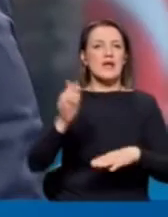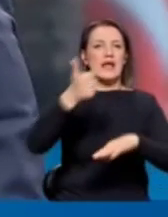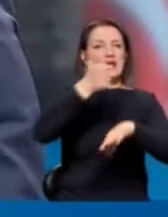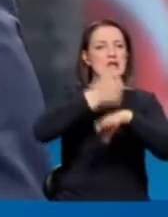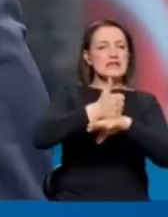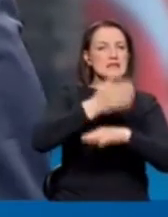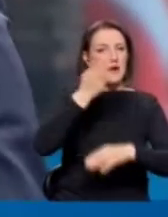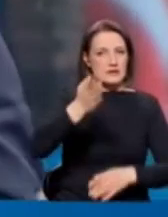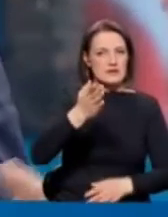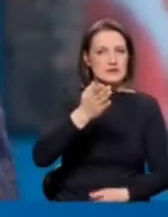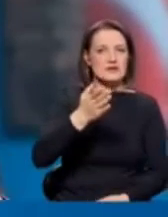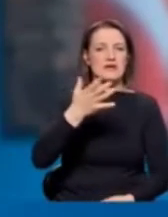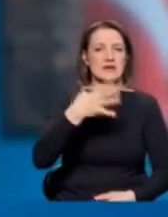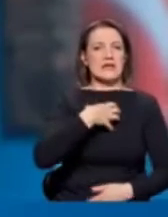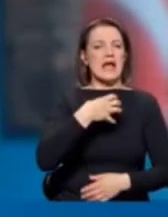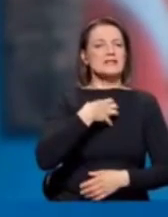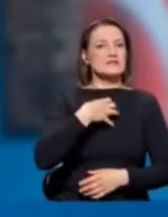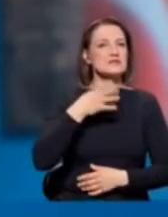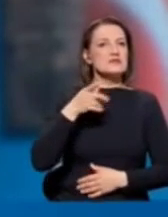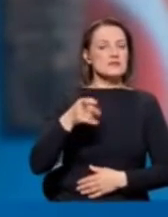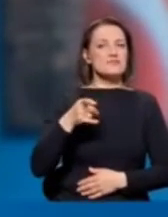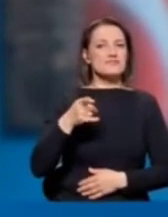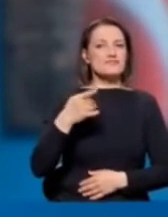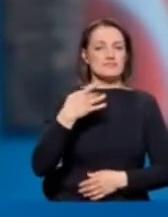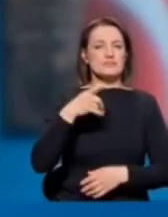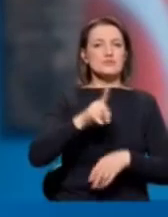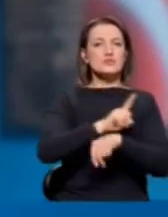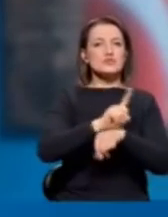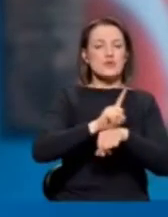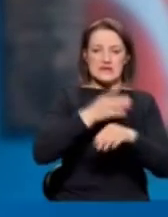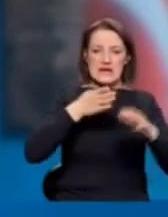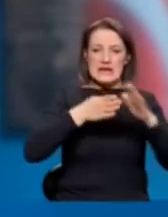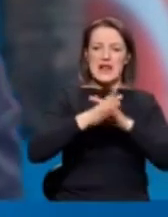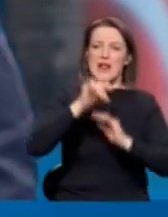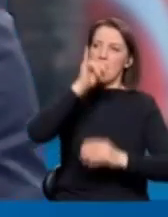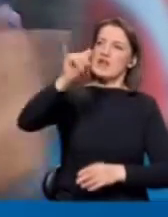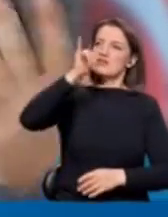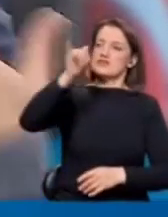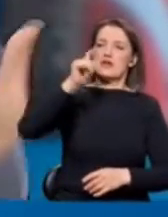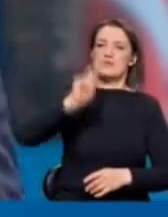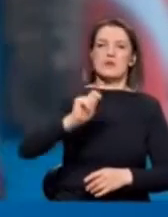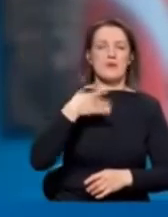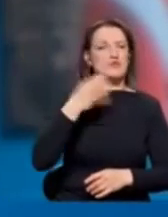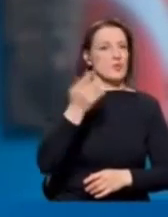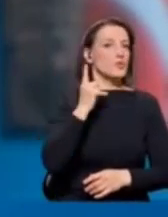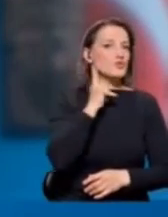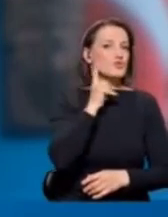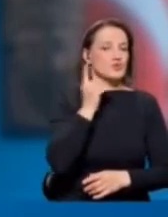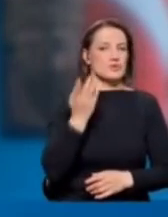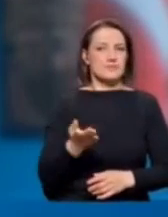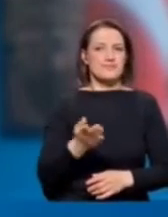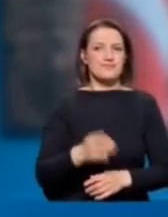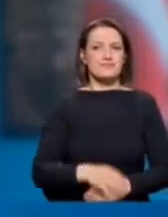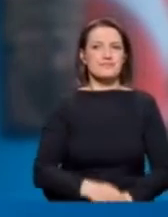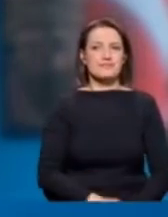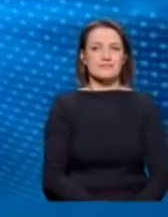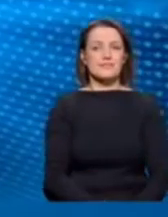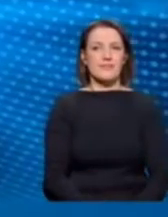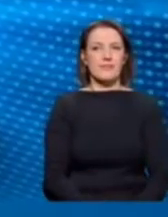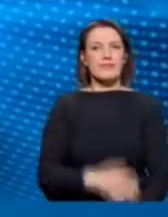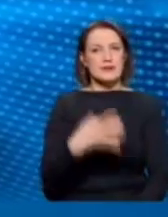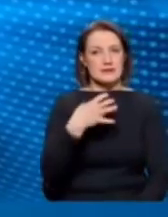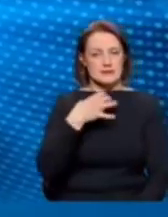iktidar ve işte kendisini bu sürece sokakları eleştiriyorlar Ben öyle şeyler duyuyorum kendini